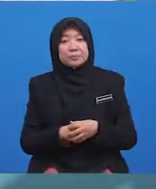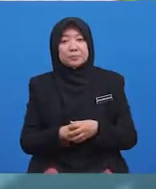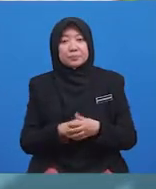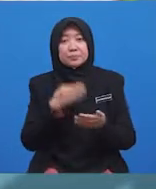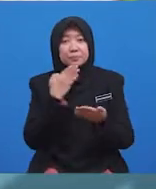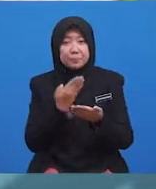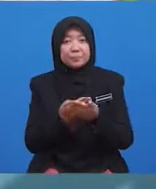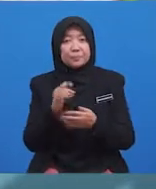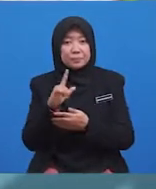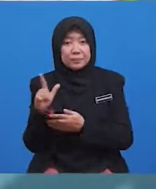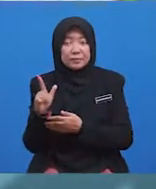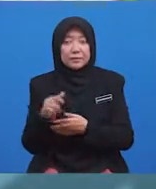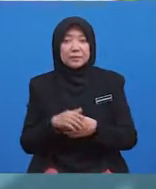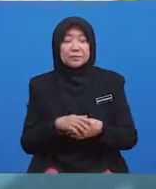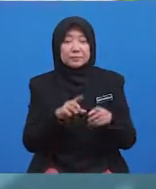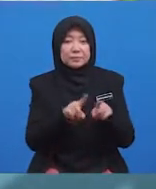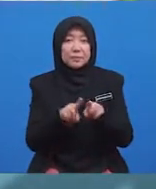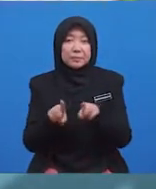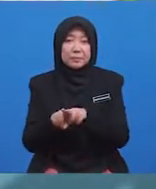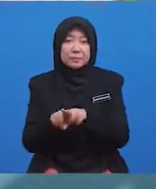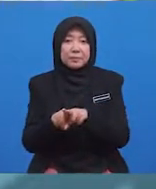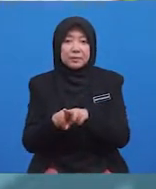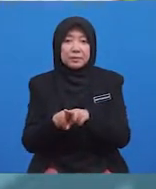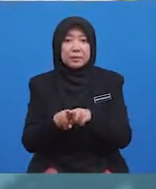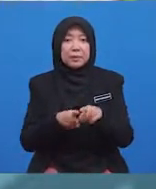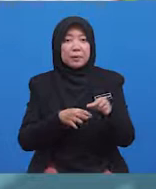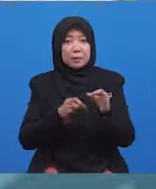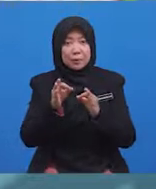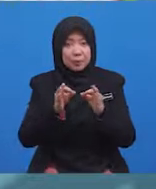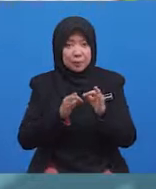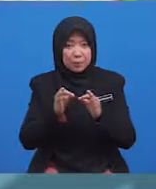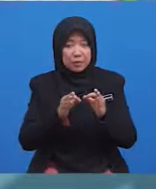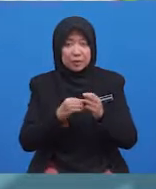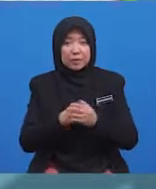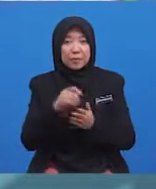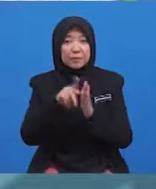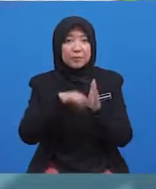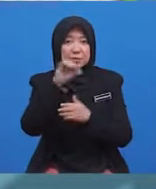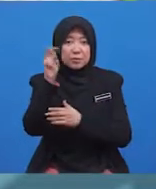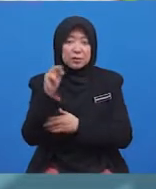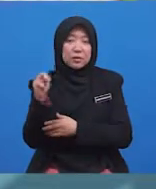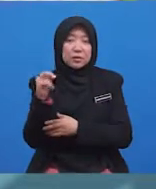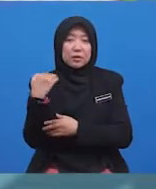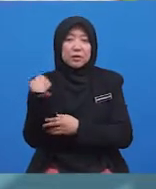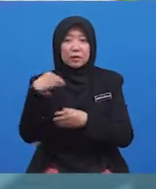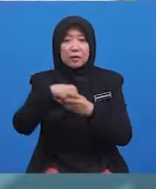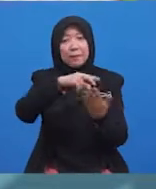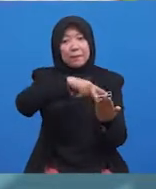Baiklah, jom kita sama-sama merungkai seberapa banyak persoalan yang terdapat dalam pantun